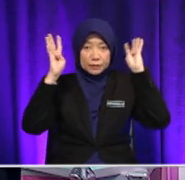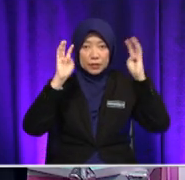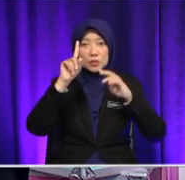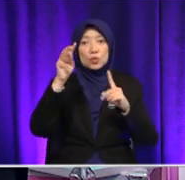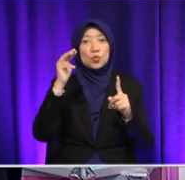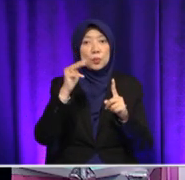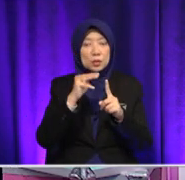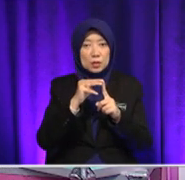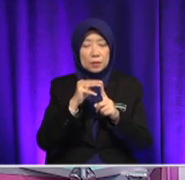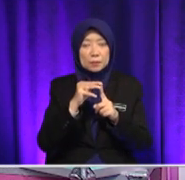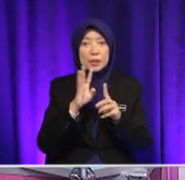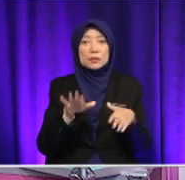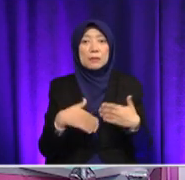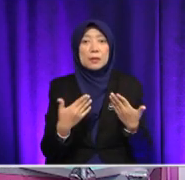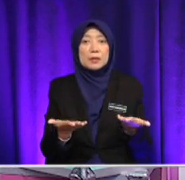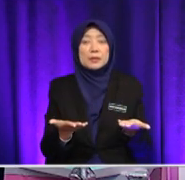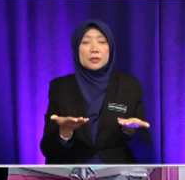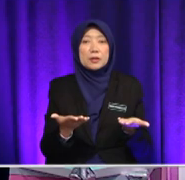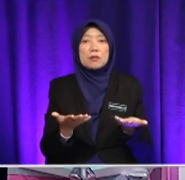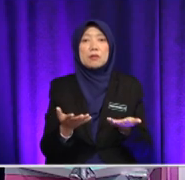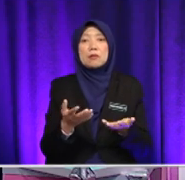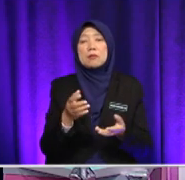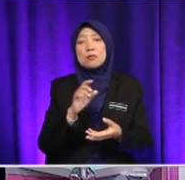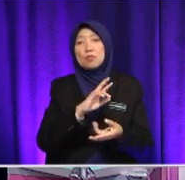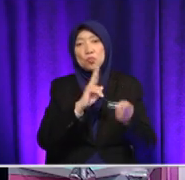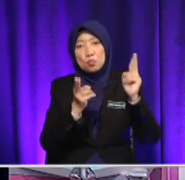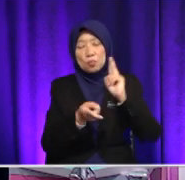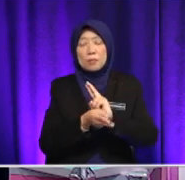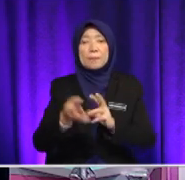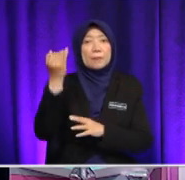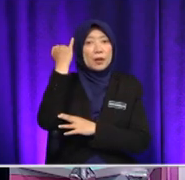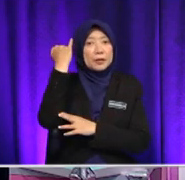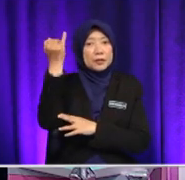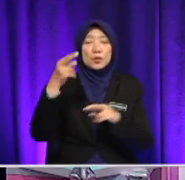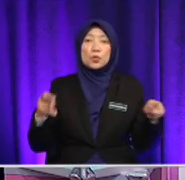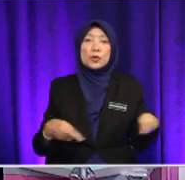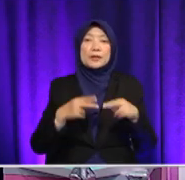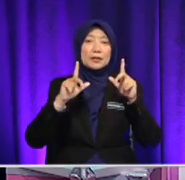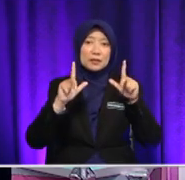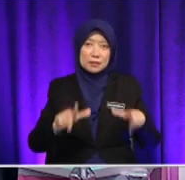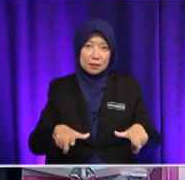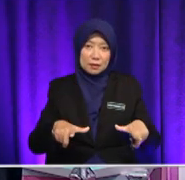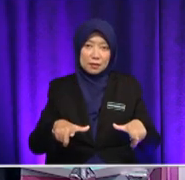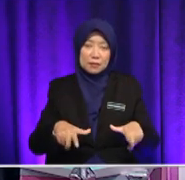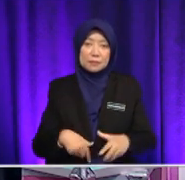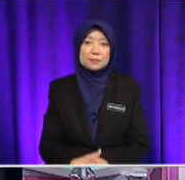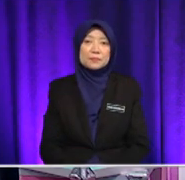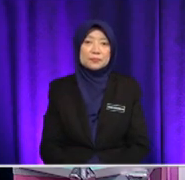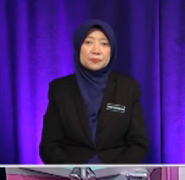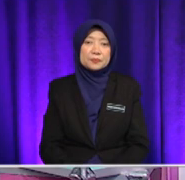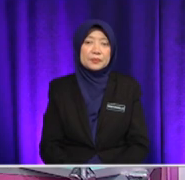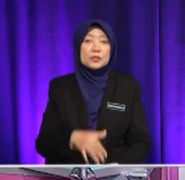adalah macam mana olahan Aidil pada audio Oke